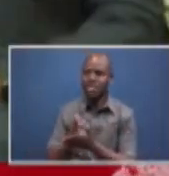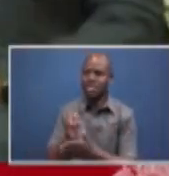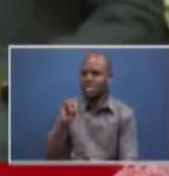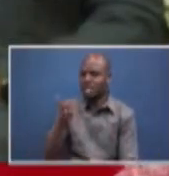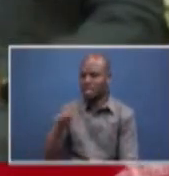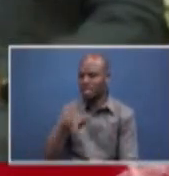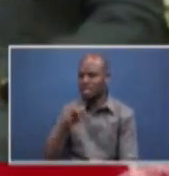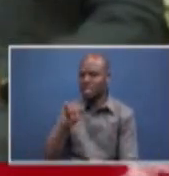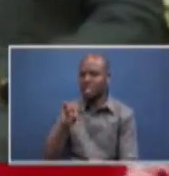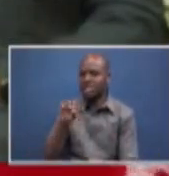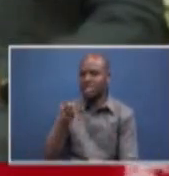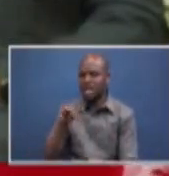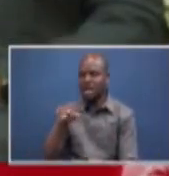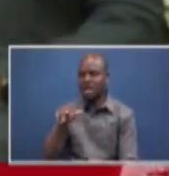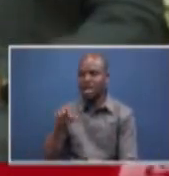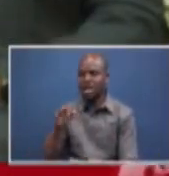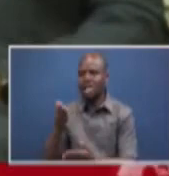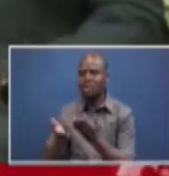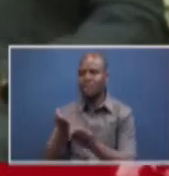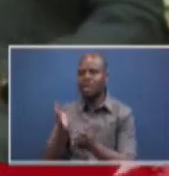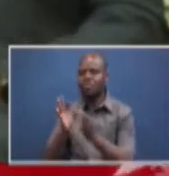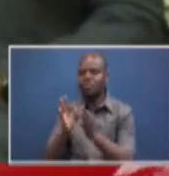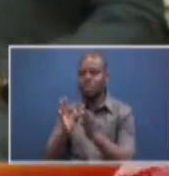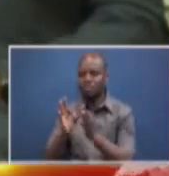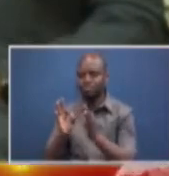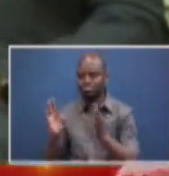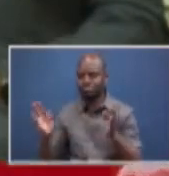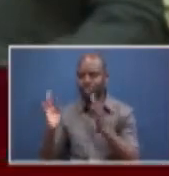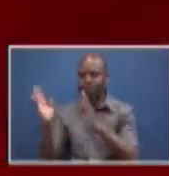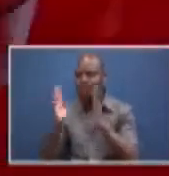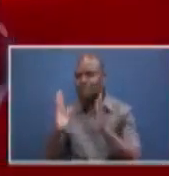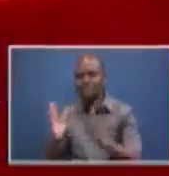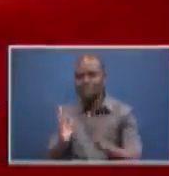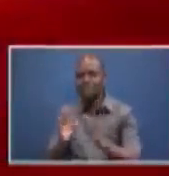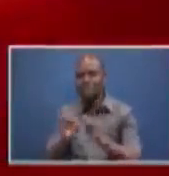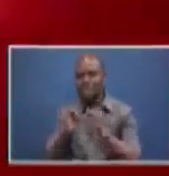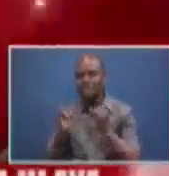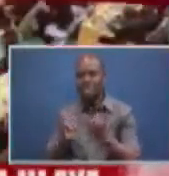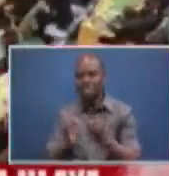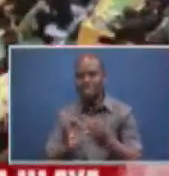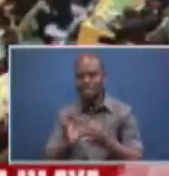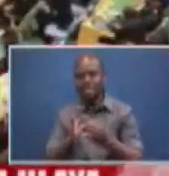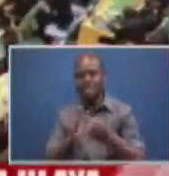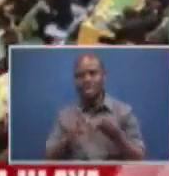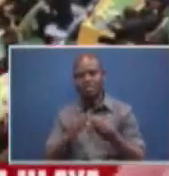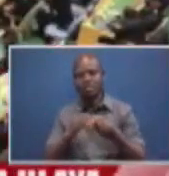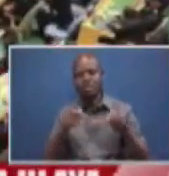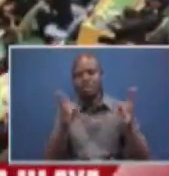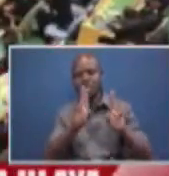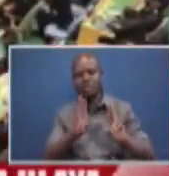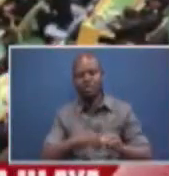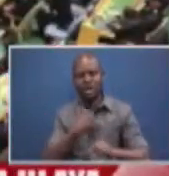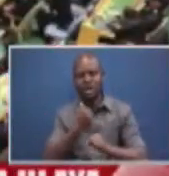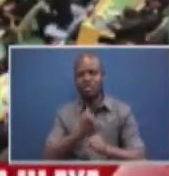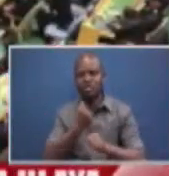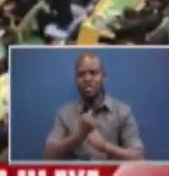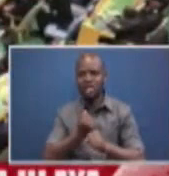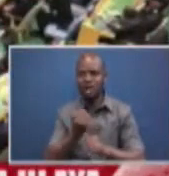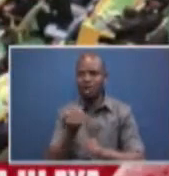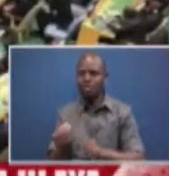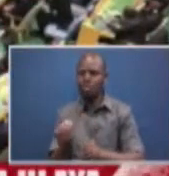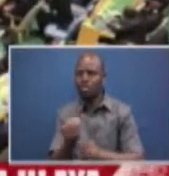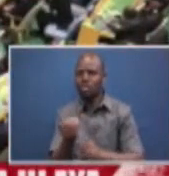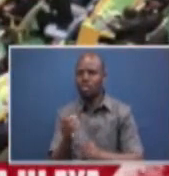Jinai kuhusu namna ya kuboresha mfumo wa taasisi za haki jinai nchini. Shirika la Umoja Mataifa linaloshughulikia